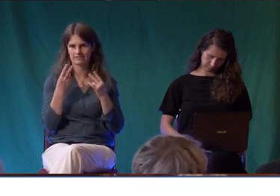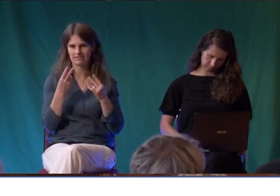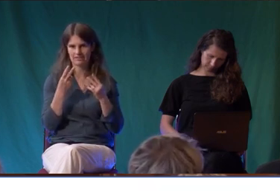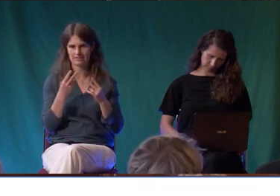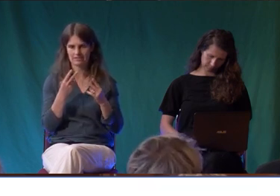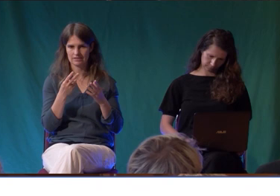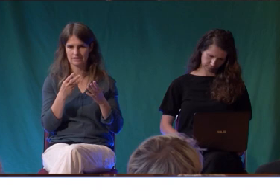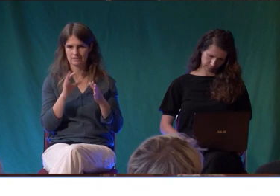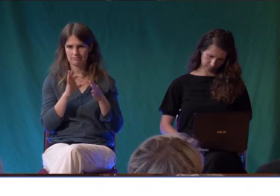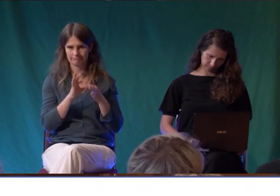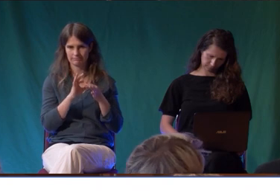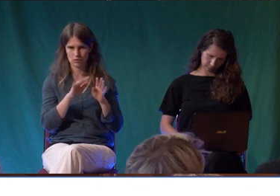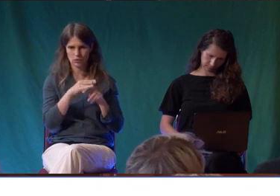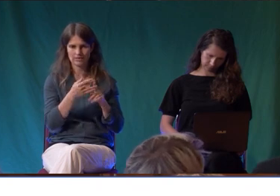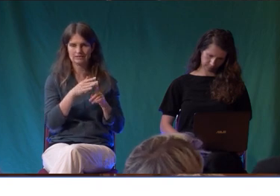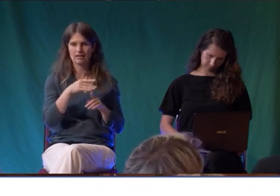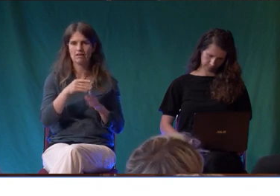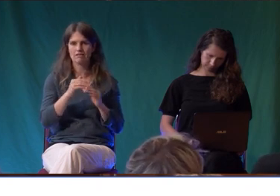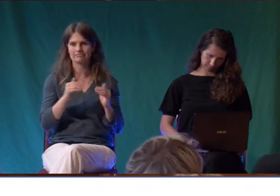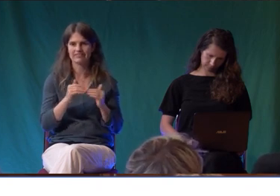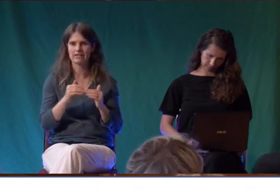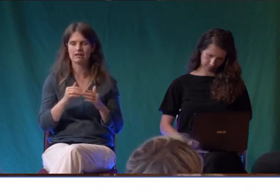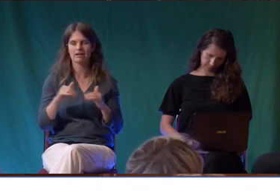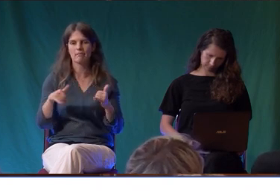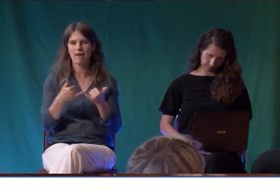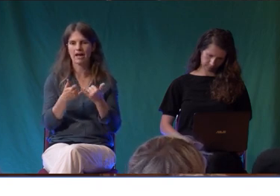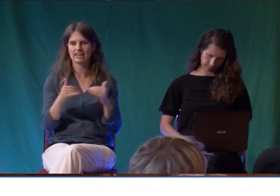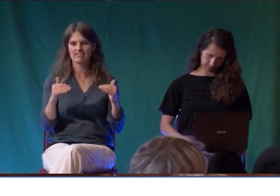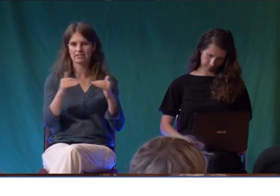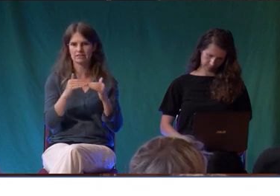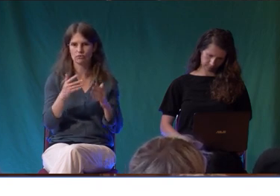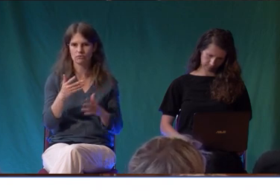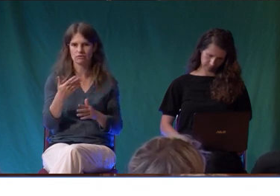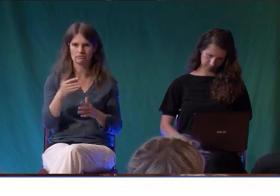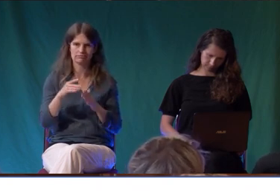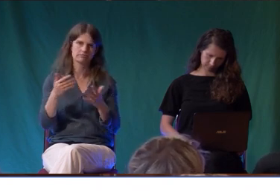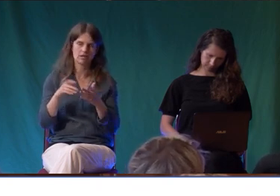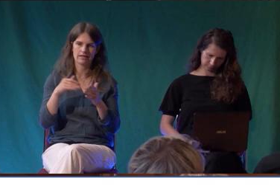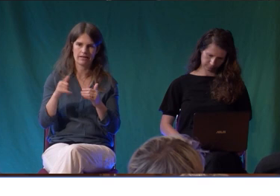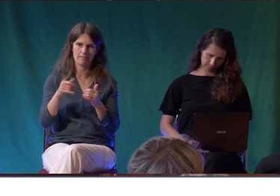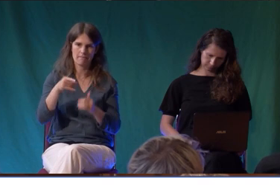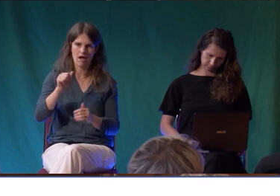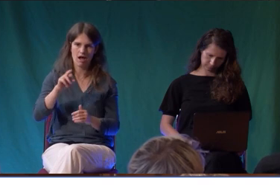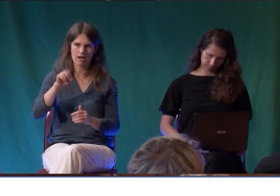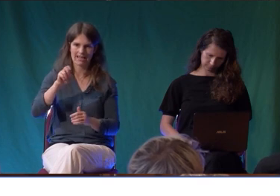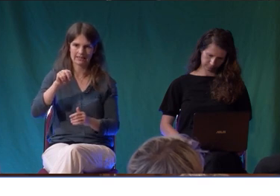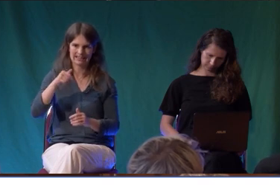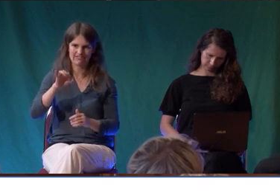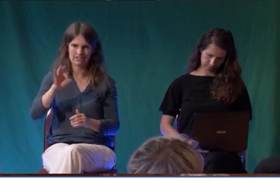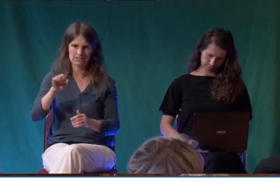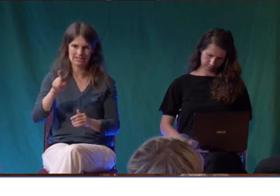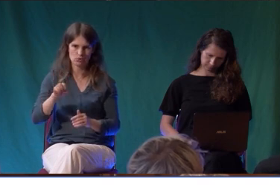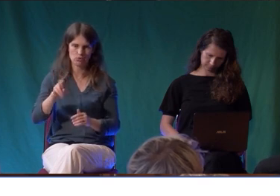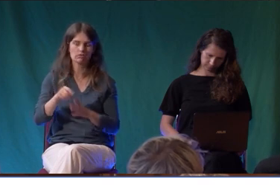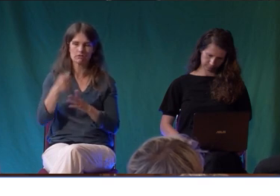parentifizierung zu parentifizierung hat Frau Blochberger schon erklärt das bedeutet wenn Kinder Aufgaben übernehmen